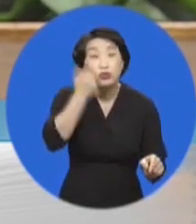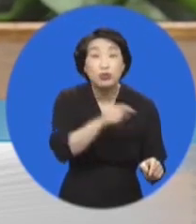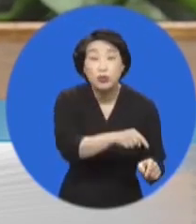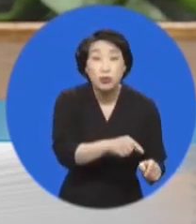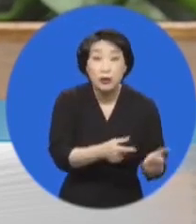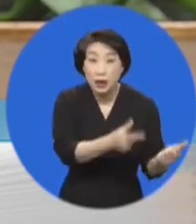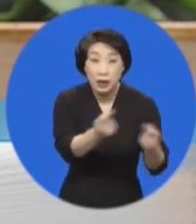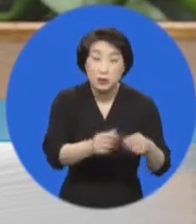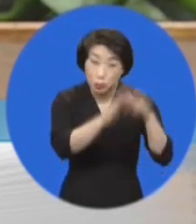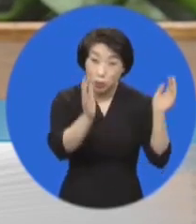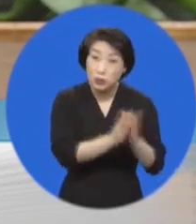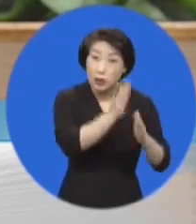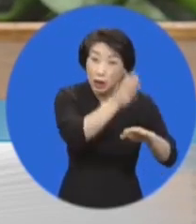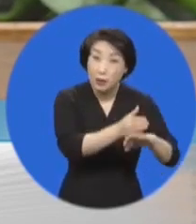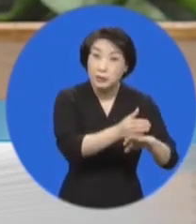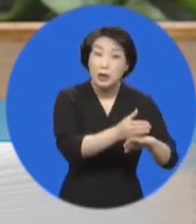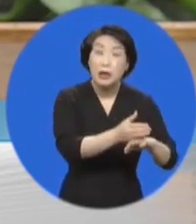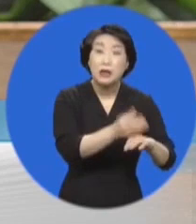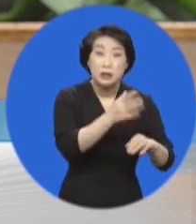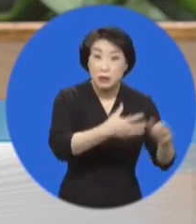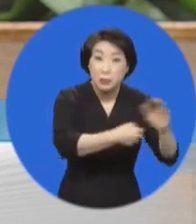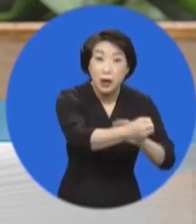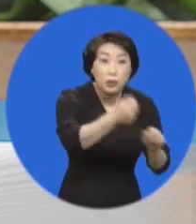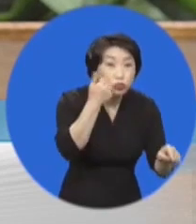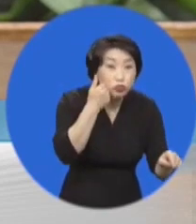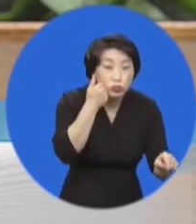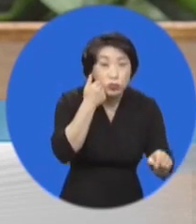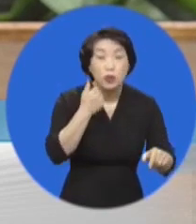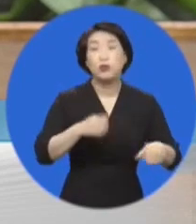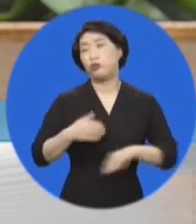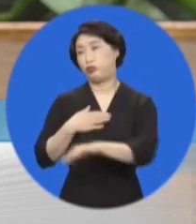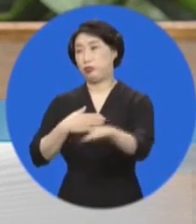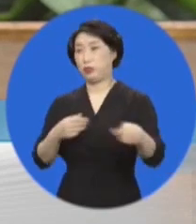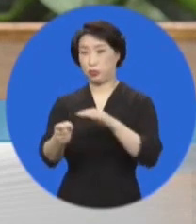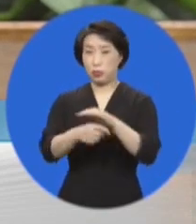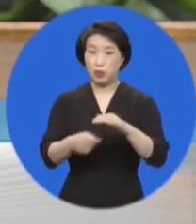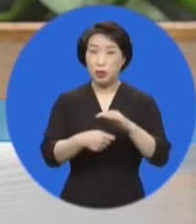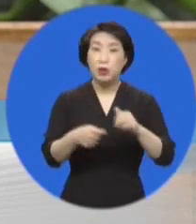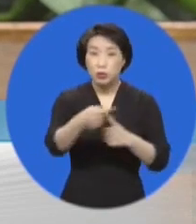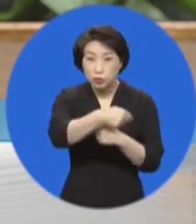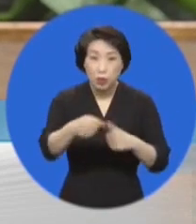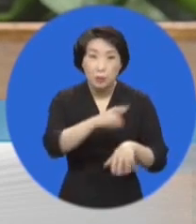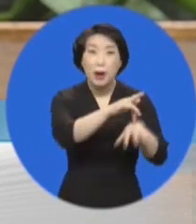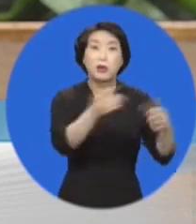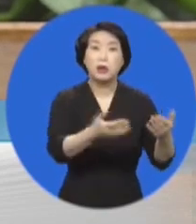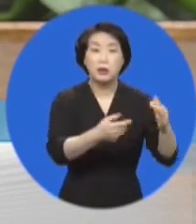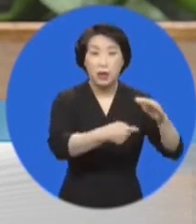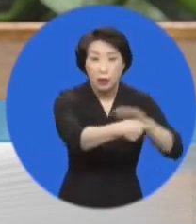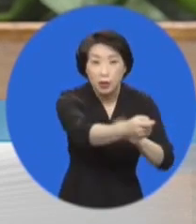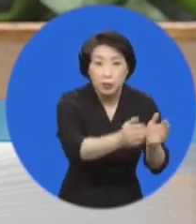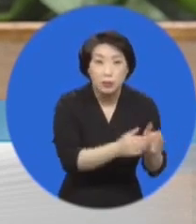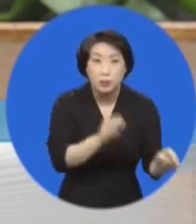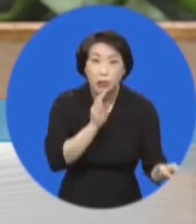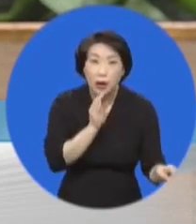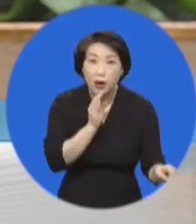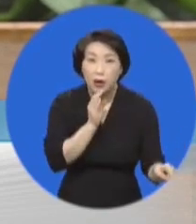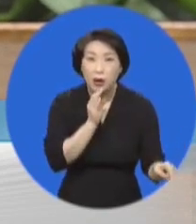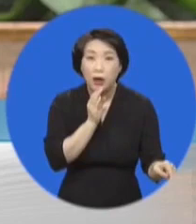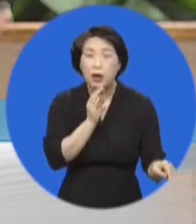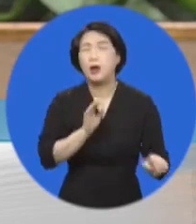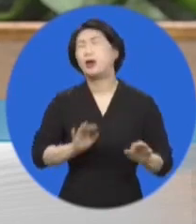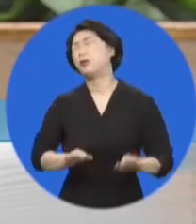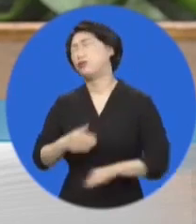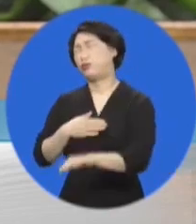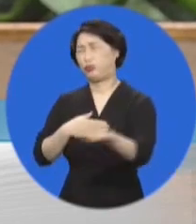다 뺏어갔느냐? 도둑질하고 죽이고 멸망시키는 마귀 역사가 뺏어갔으니